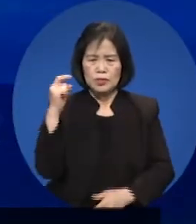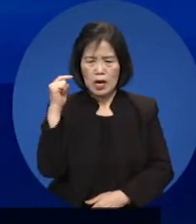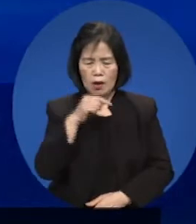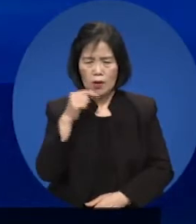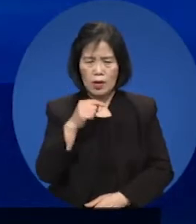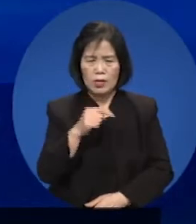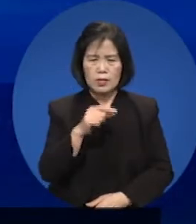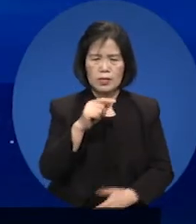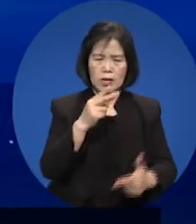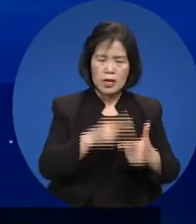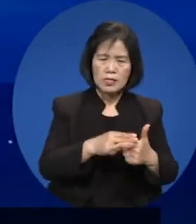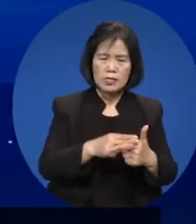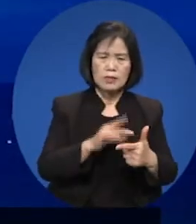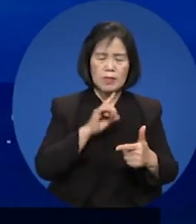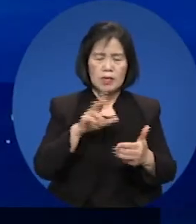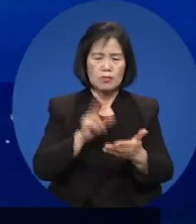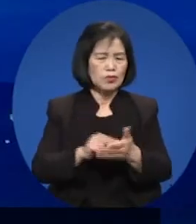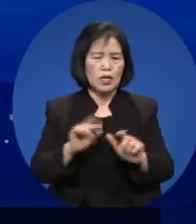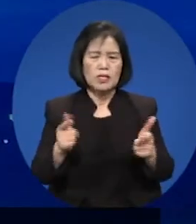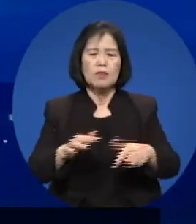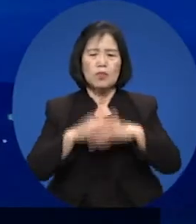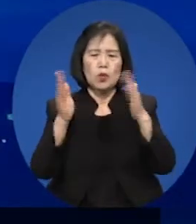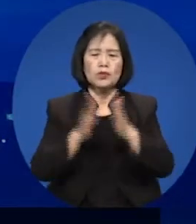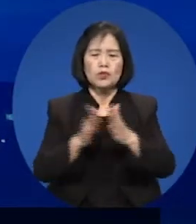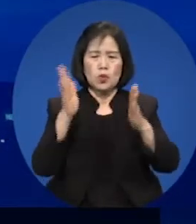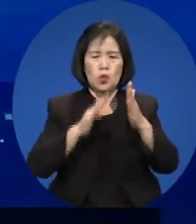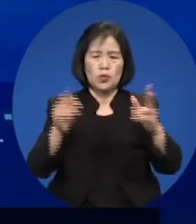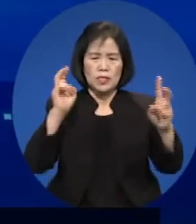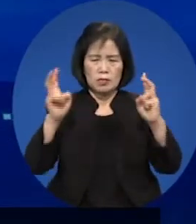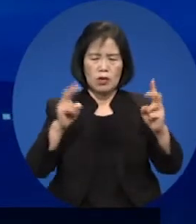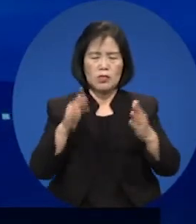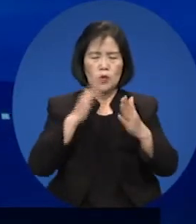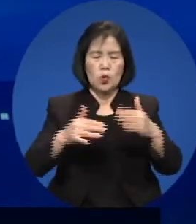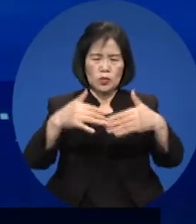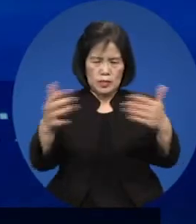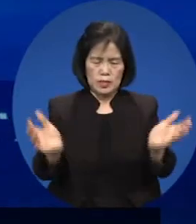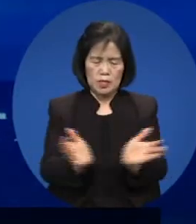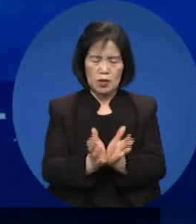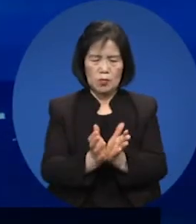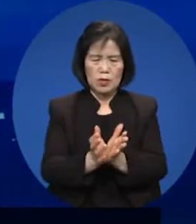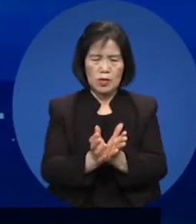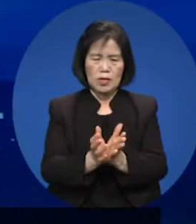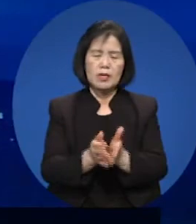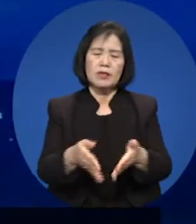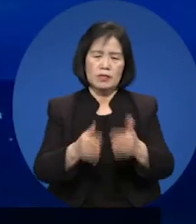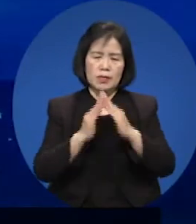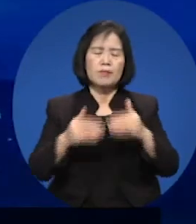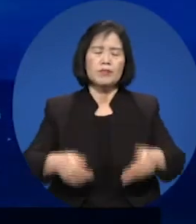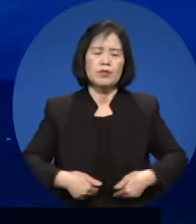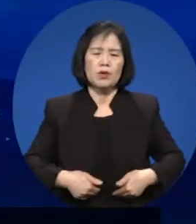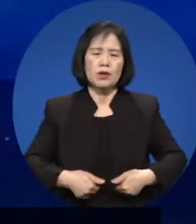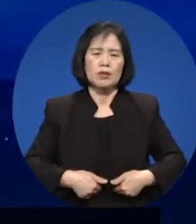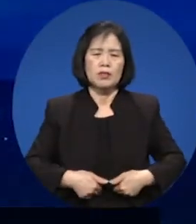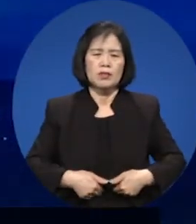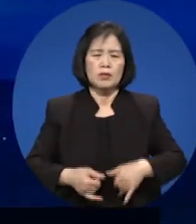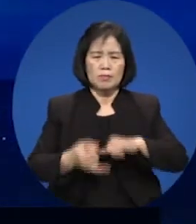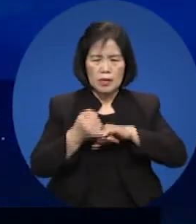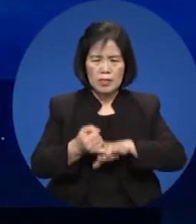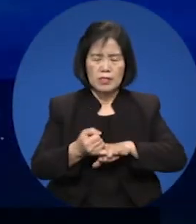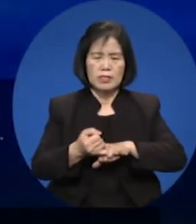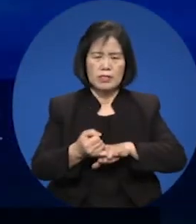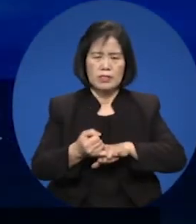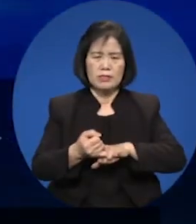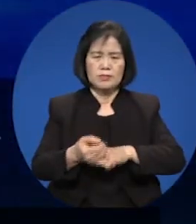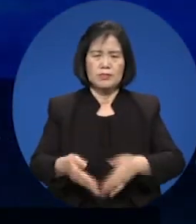엘에이치 만의 문제는 아닐 겁니다 모든 공공기관 공사 등등 의 도입이 되어야 되는 부분 이번에는 반드시 좀 관 책에